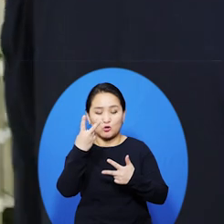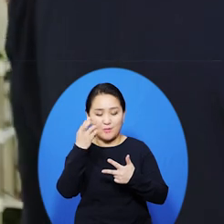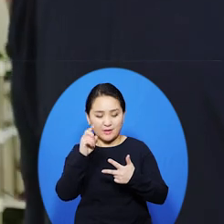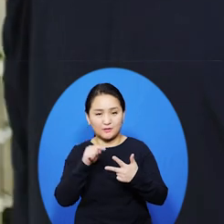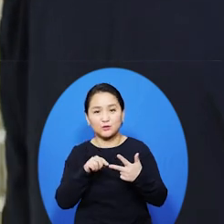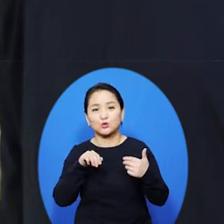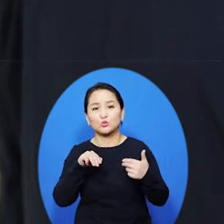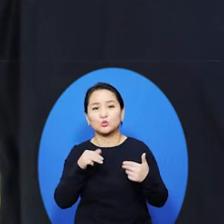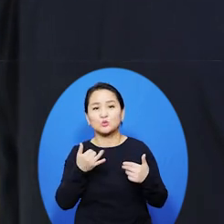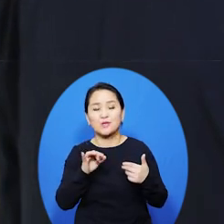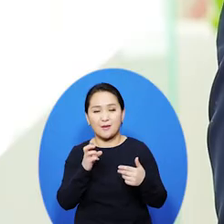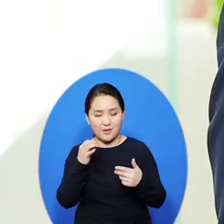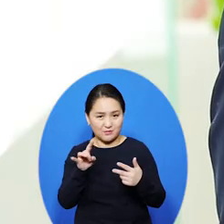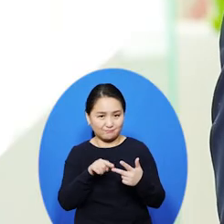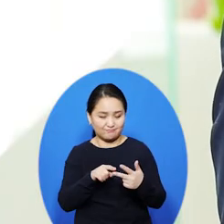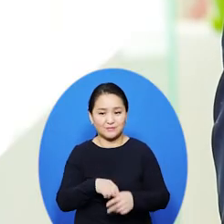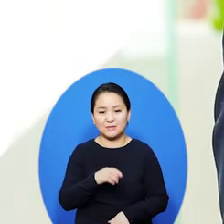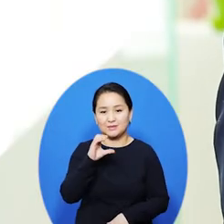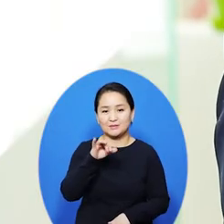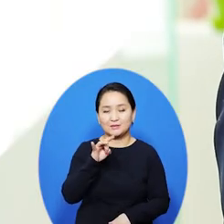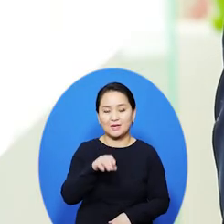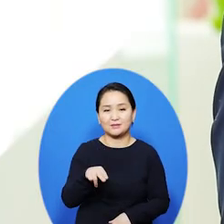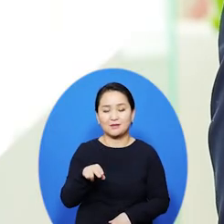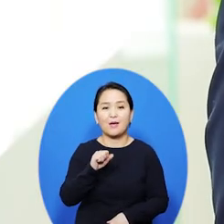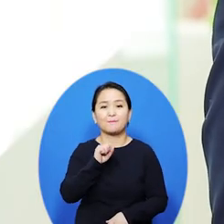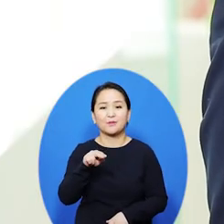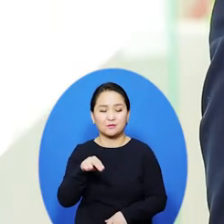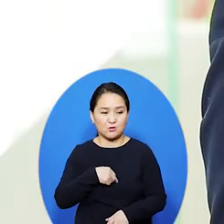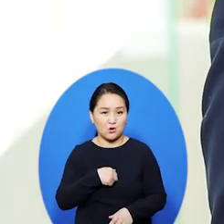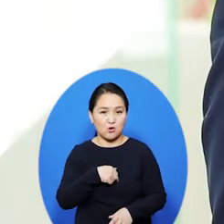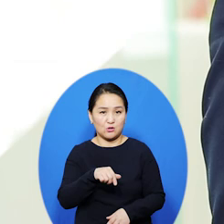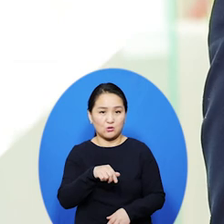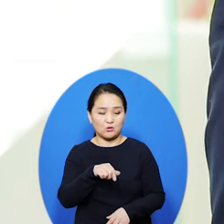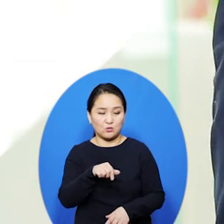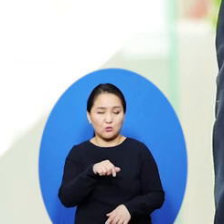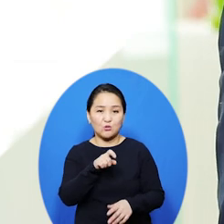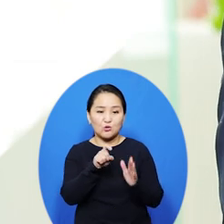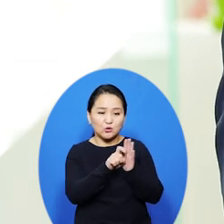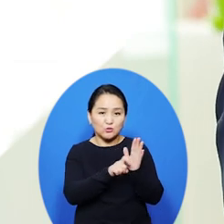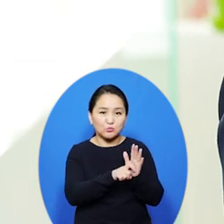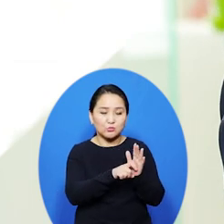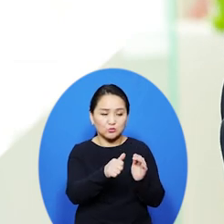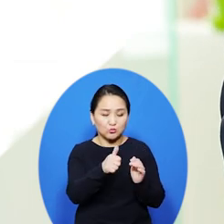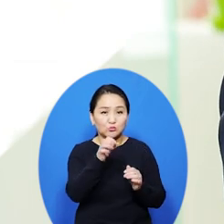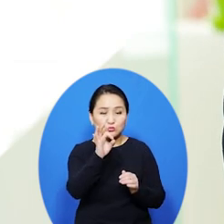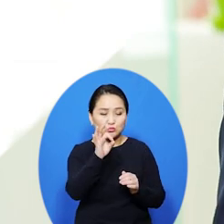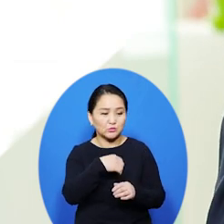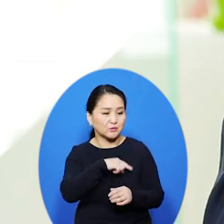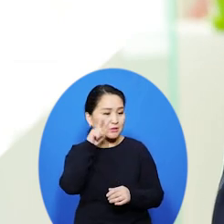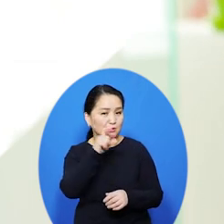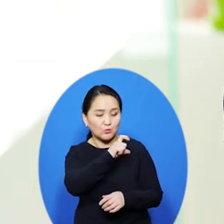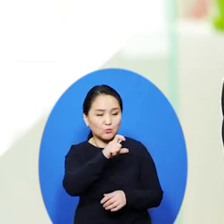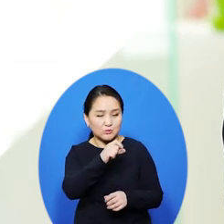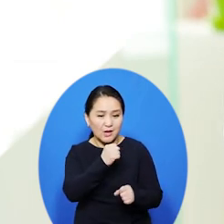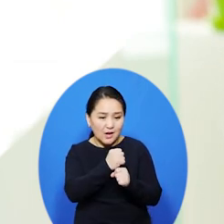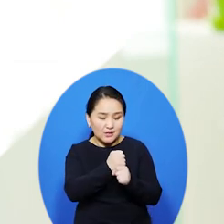энэ стартап хөтөлбөр бол маш зөв юм байна. Тийм. Залуучуудыг ажил хийх, бизнес эрхлэх энэ чиглэлээр нь жоохон